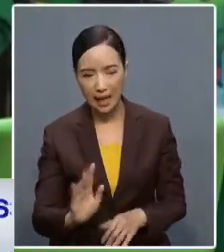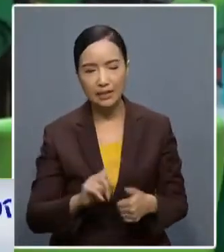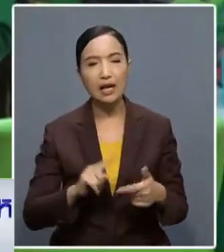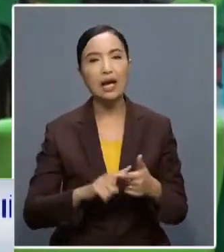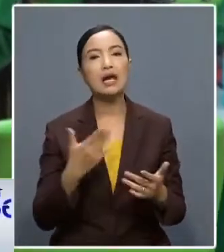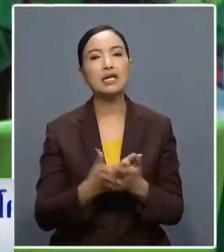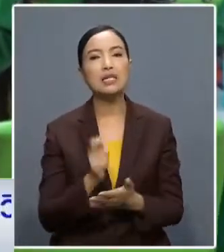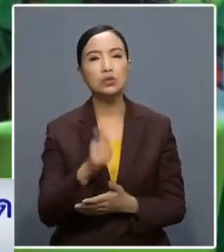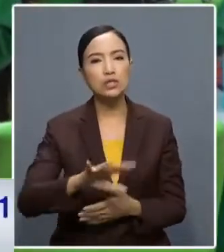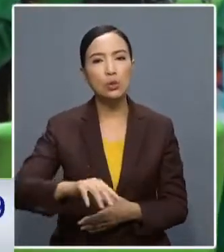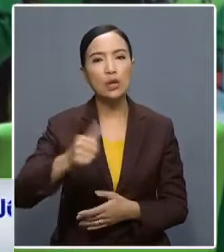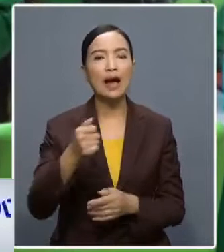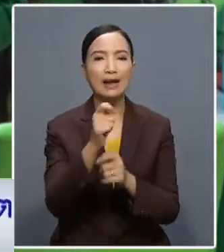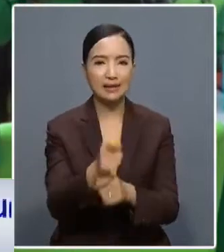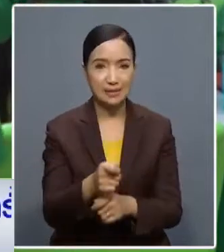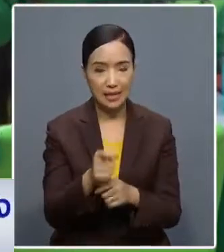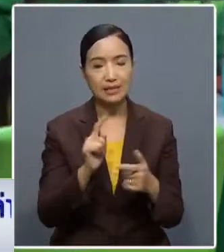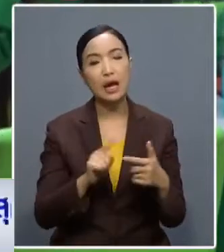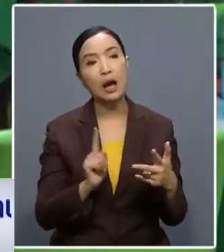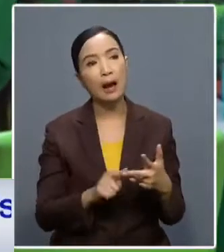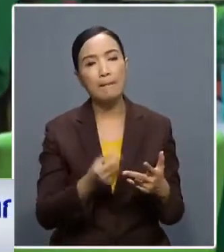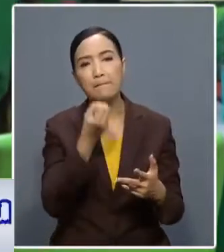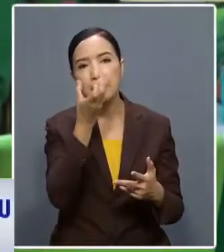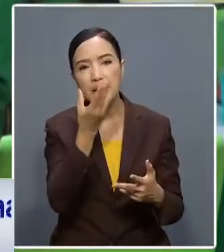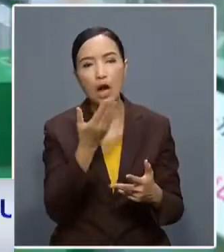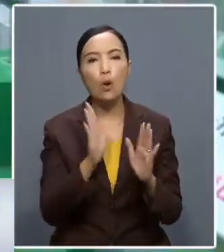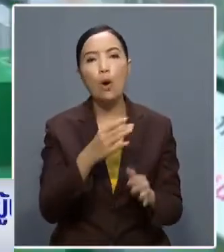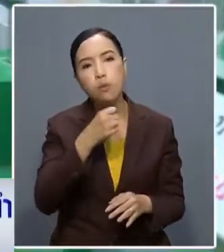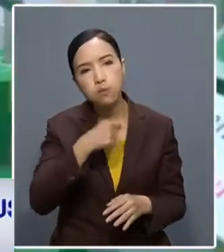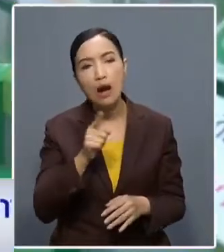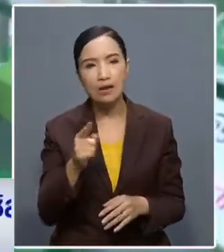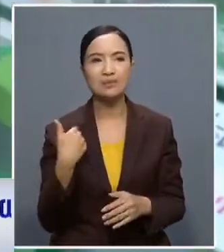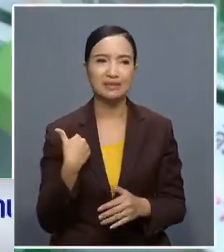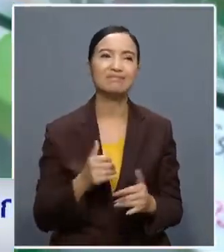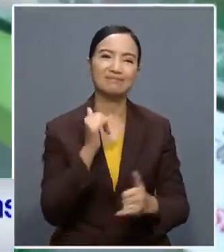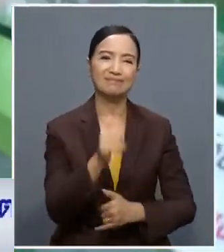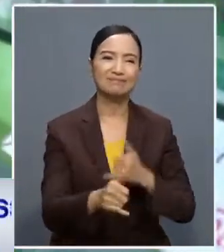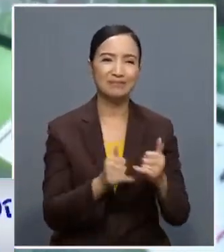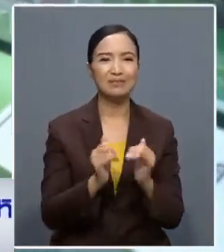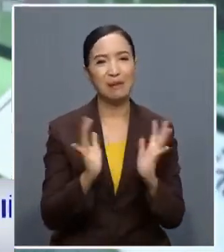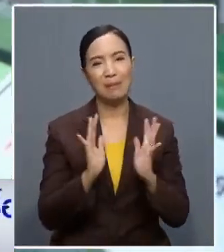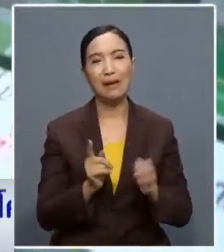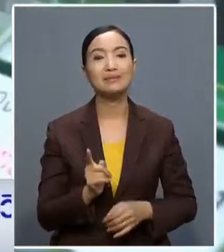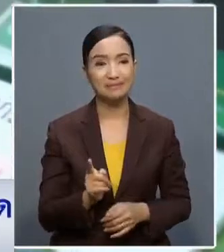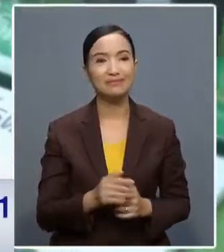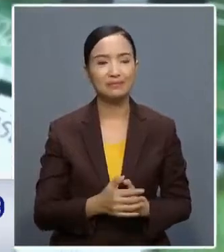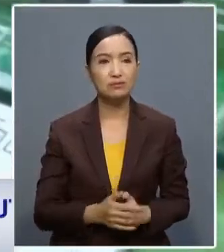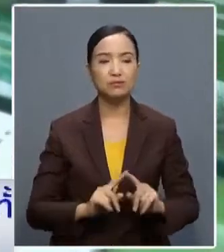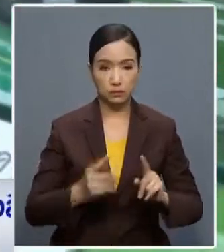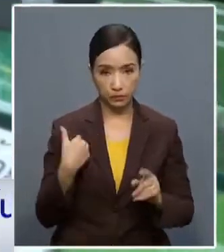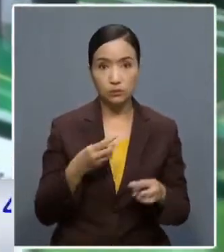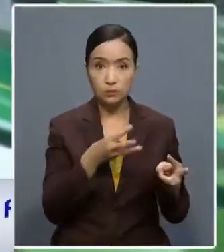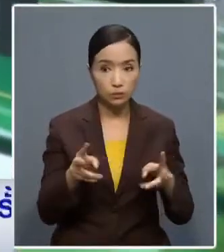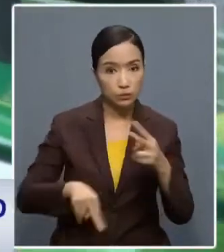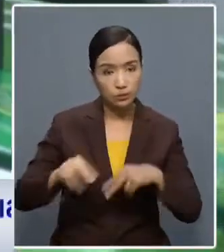งินเยียวยาเกษตรกรรวมไปถึงเบี้ยยังชีพผู้สูงอายุเพราะฉะนั้นช่วงนี้ก็จะอบอุ่นหน่อยนะครับแต่เราก็จะมีมาตรการใน